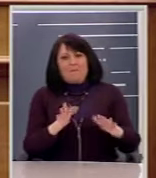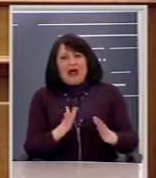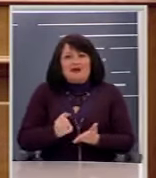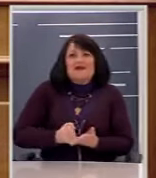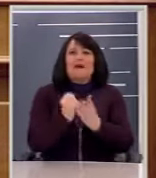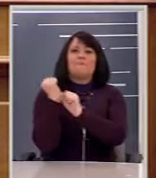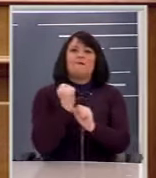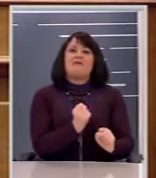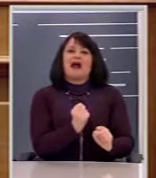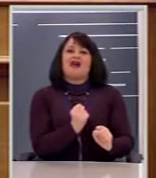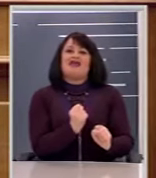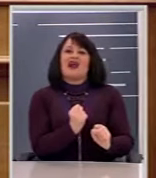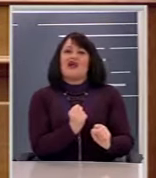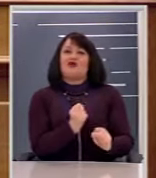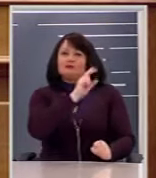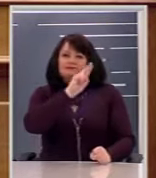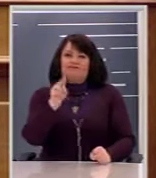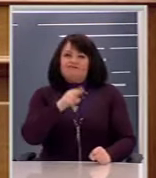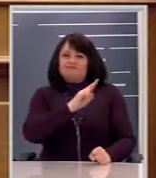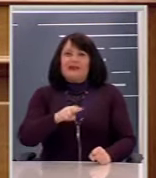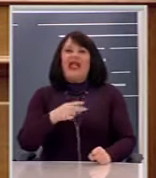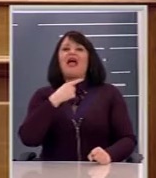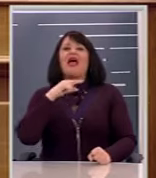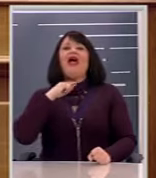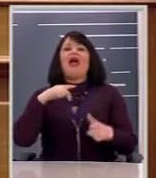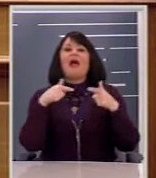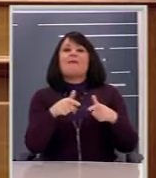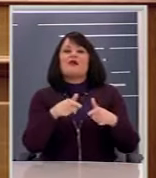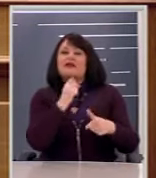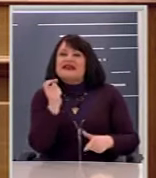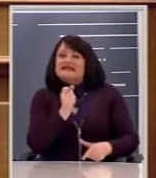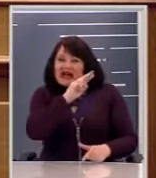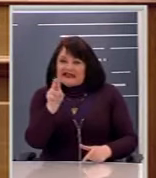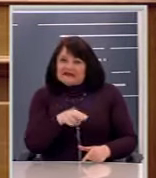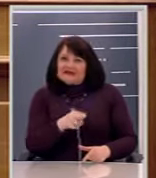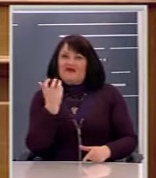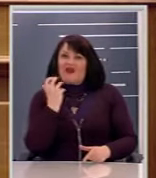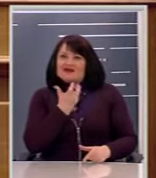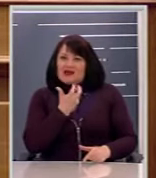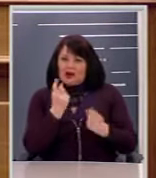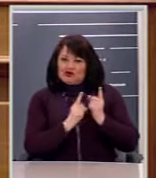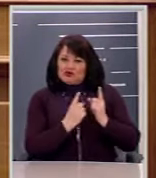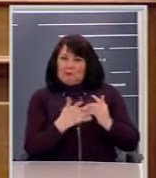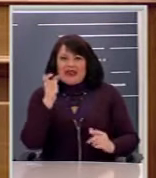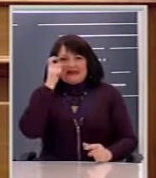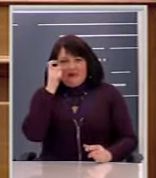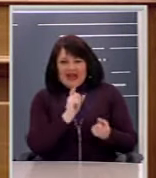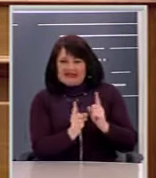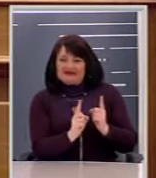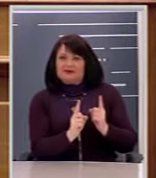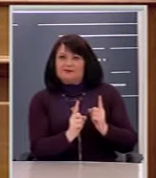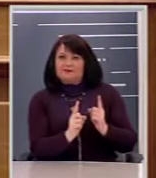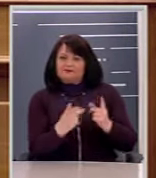Γιώργο Παπανδρέου όταν κατήργησε το σύνολό τους επικουρικές συντάξεις. Όταν συμφώνησε ο Βενιζέλος μαζί με τον Σαμαρά